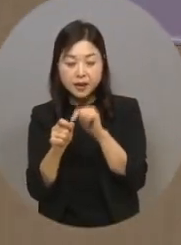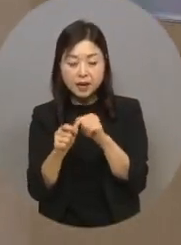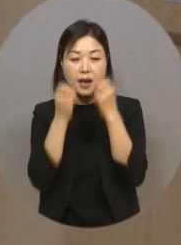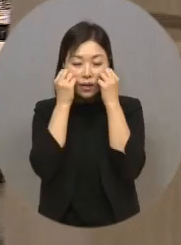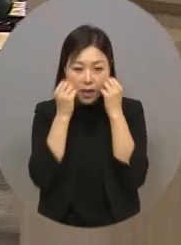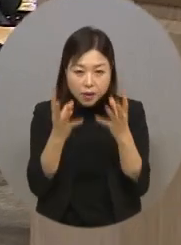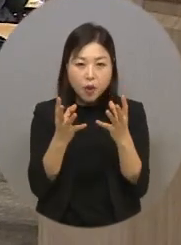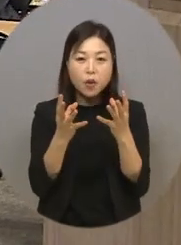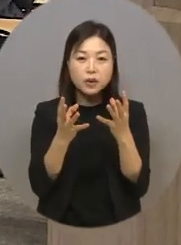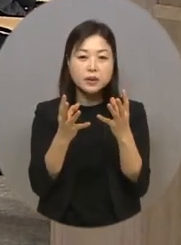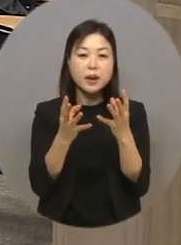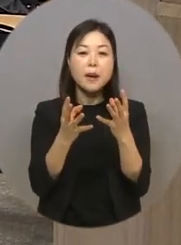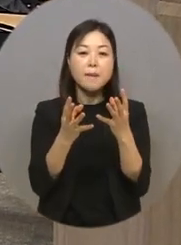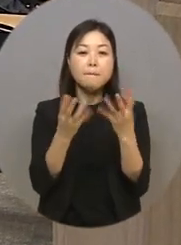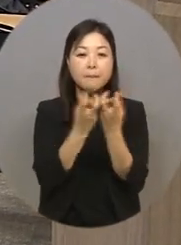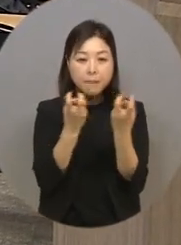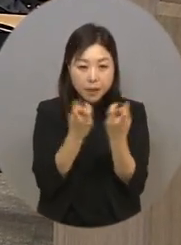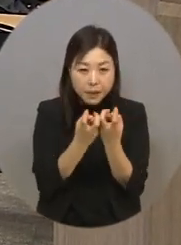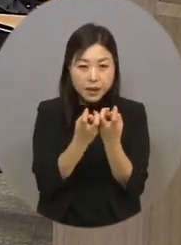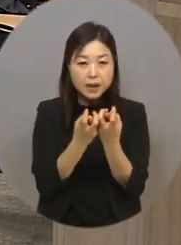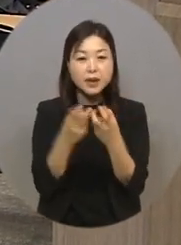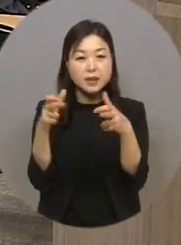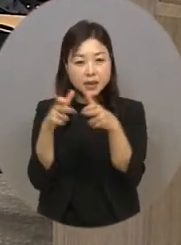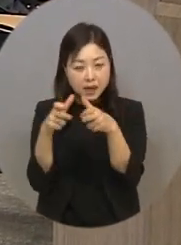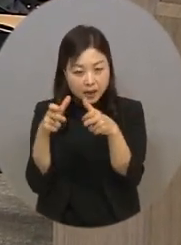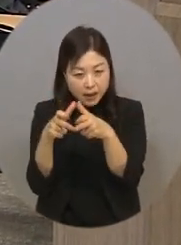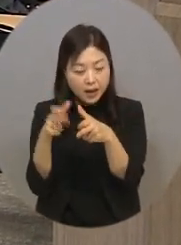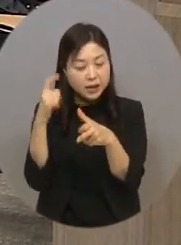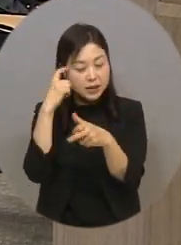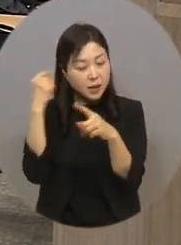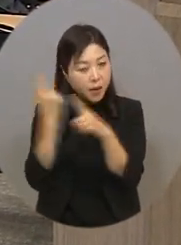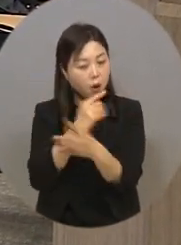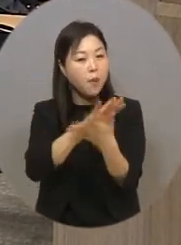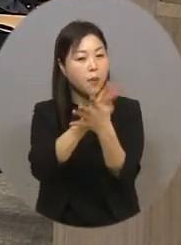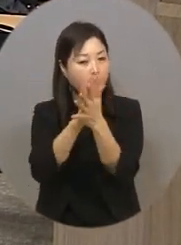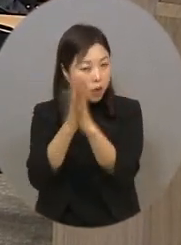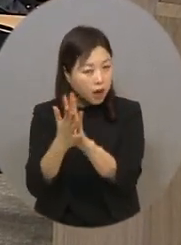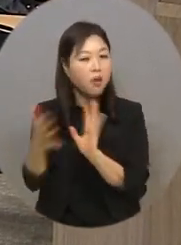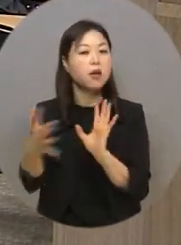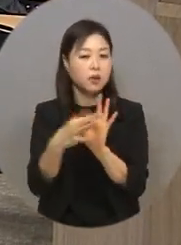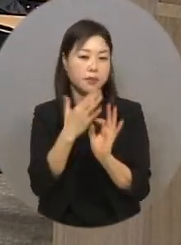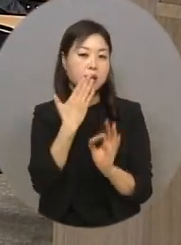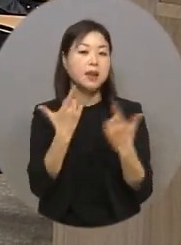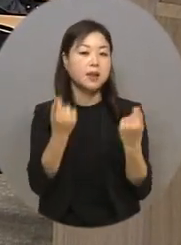변화의 바람을 가져올 것으로 주목됩니다. 복지TV 뉴스 정유정입니다.